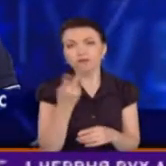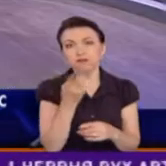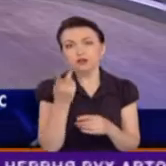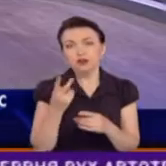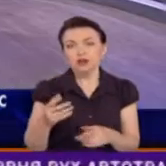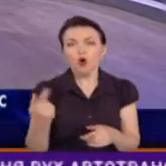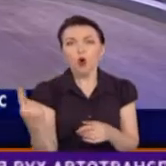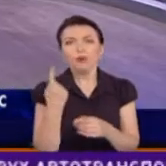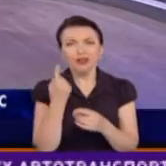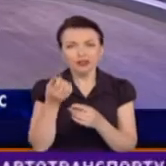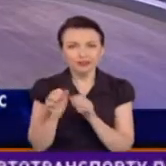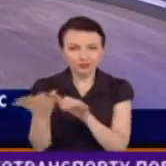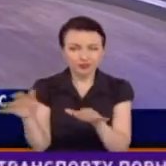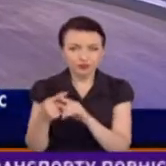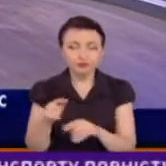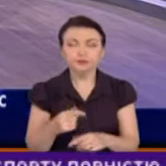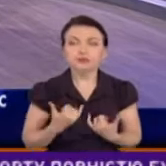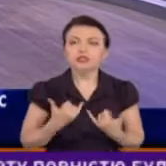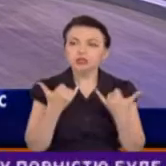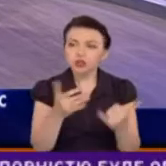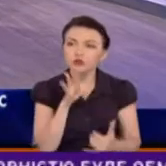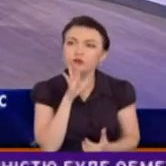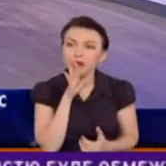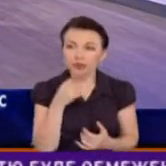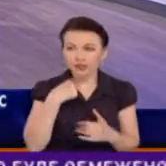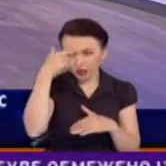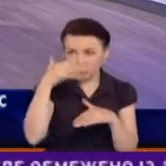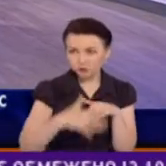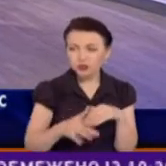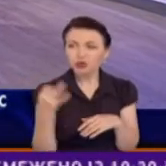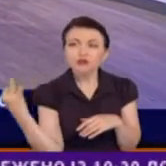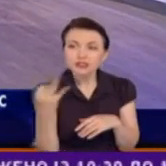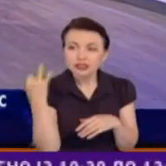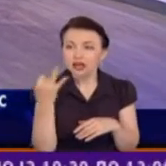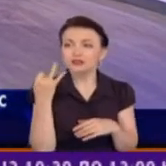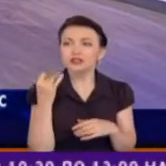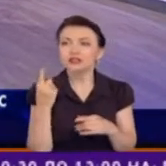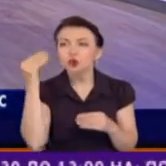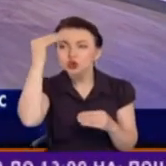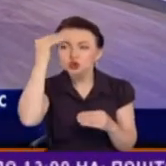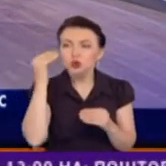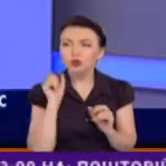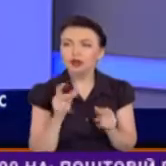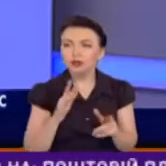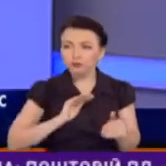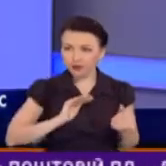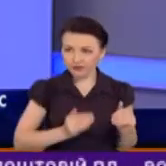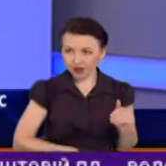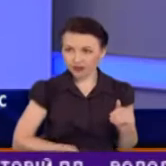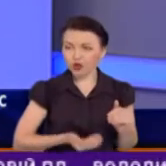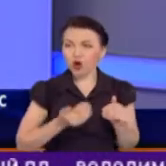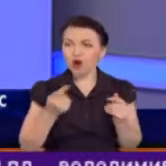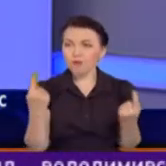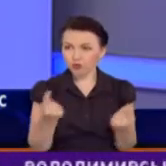шановні, шановна пані, я так розумію, що ви цікавитесь з точки зору як приватного,